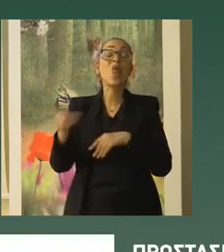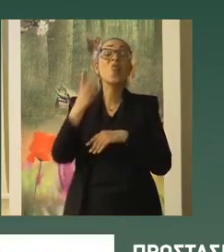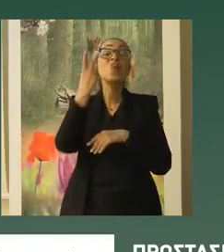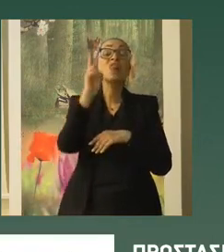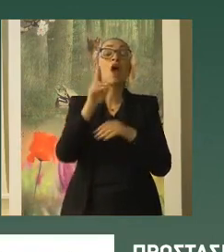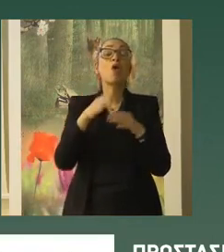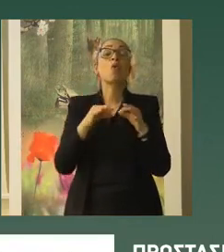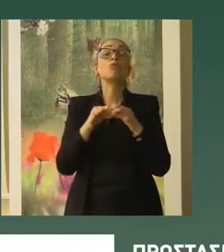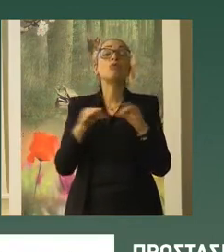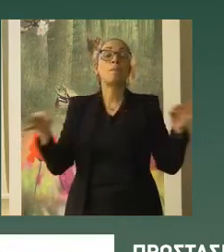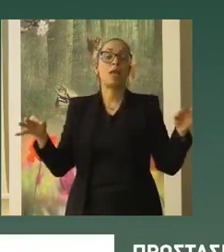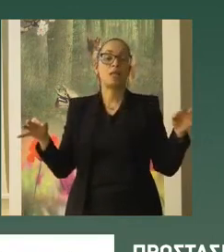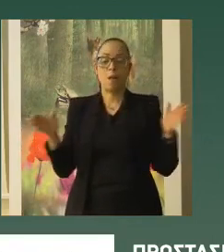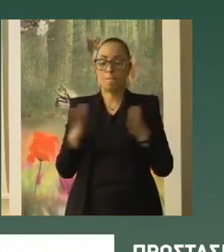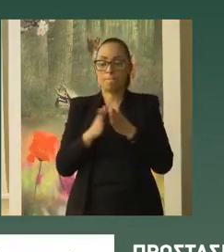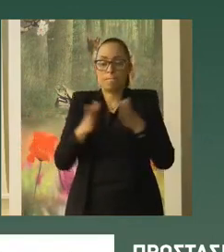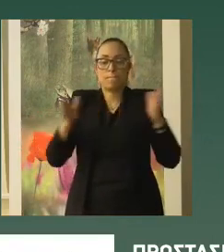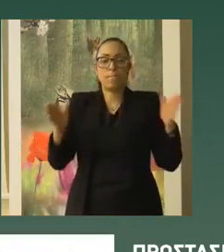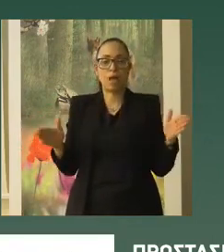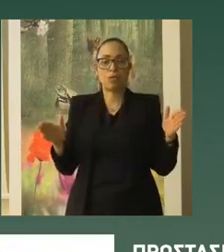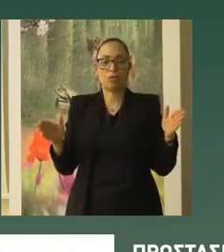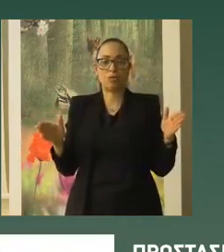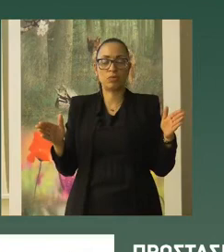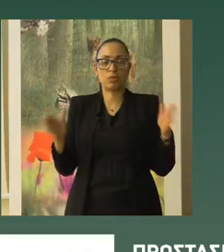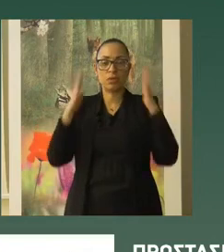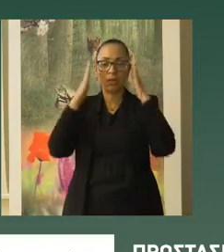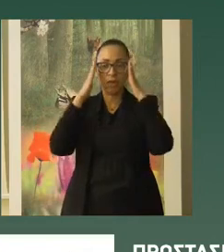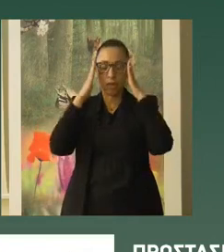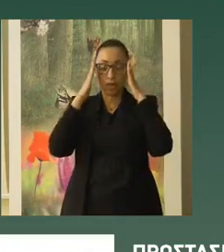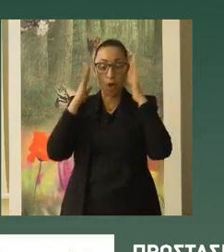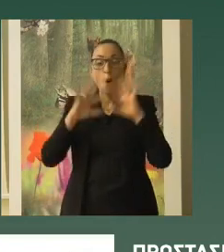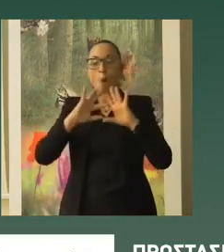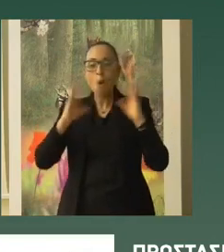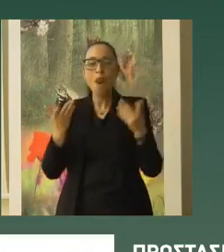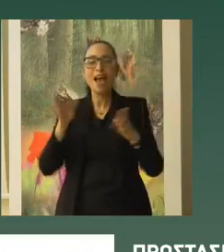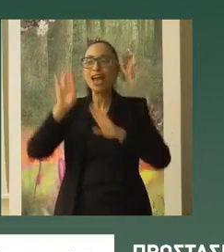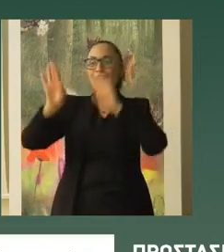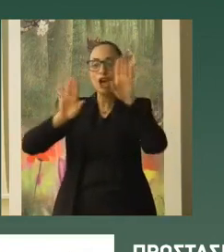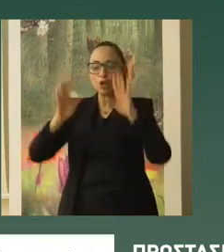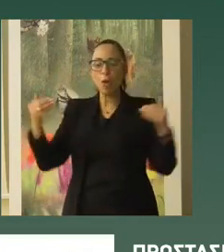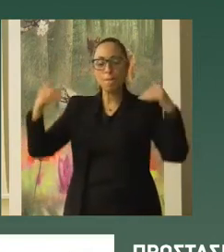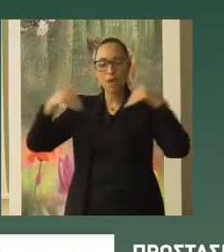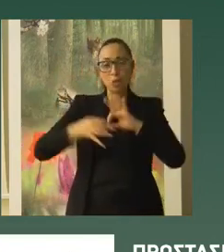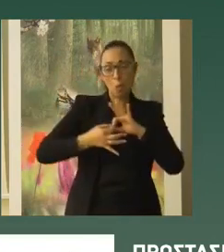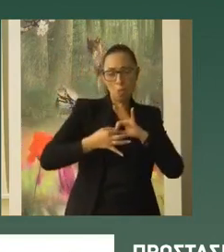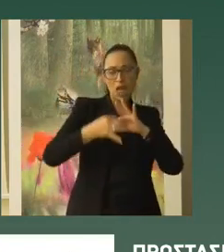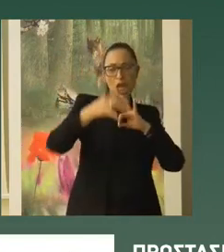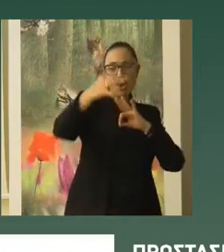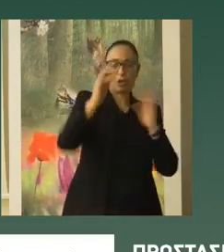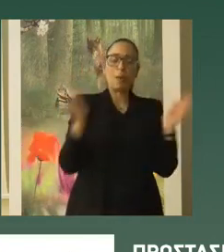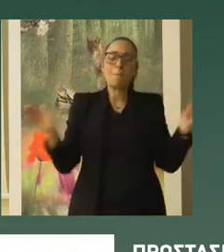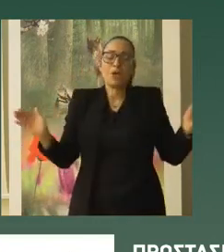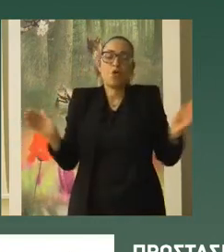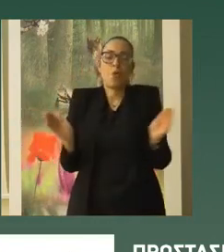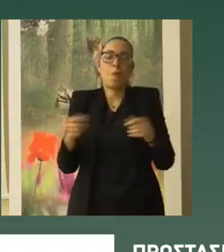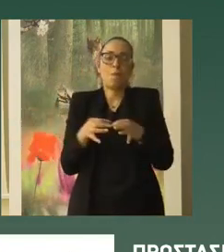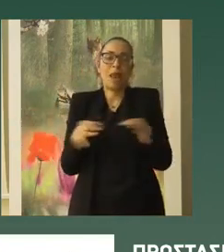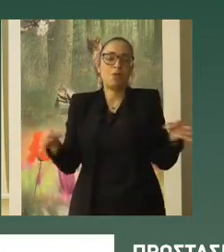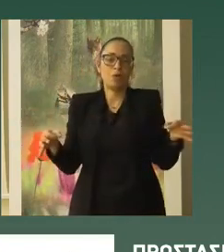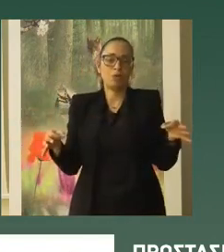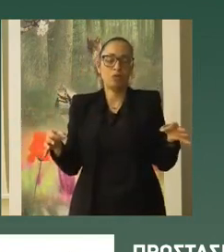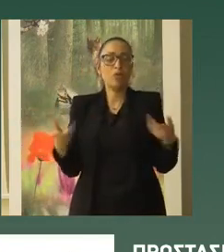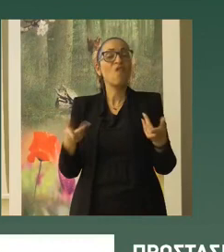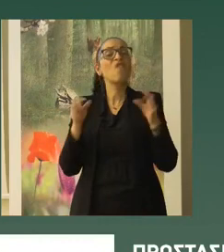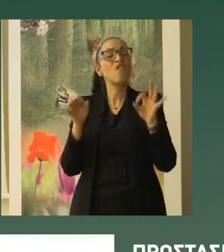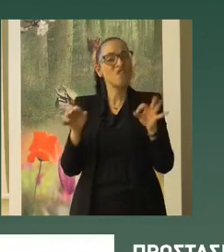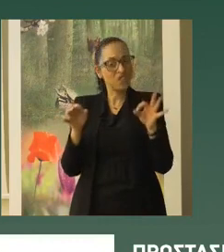πλάτος. Δηλαδή όλα θα είναι μαζεμένα μέσα. Δηλαδή όλες οι γειτονιές θα έχει μεγάλο μήκος και μικρό πλάτος. Θα είναι